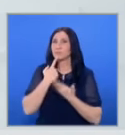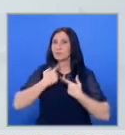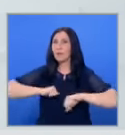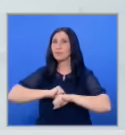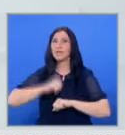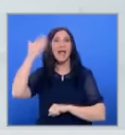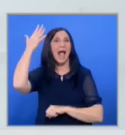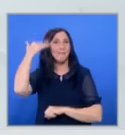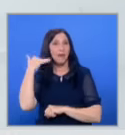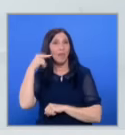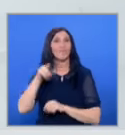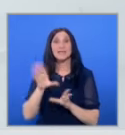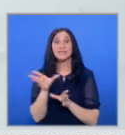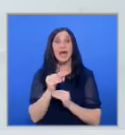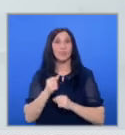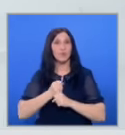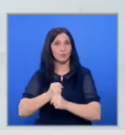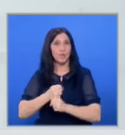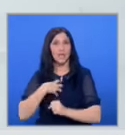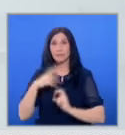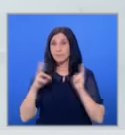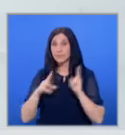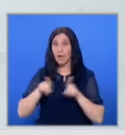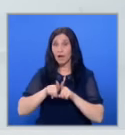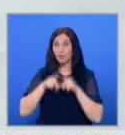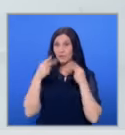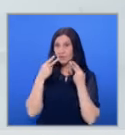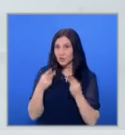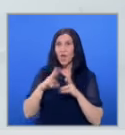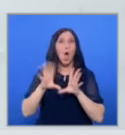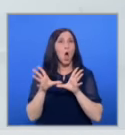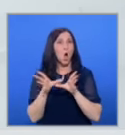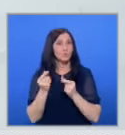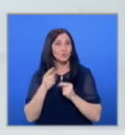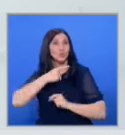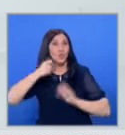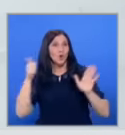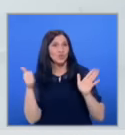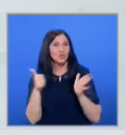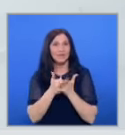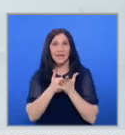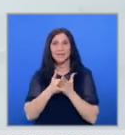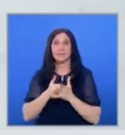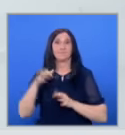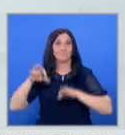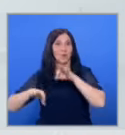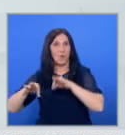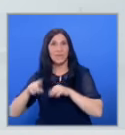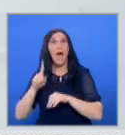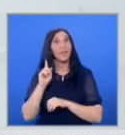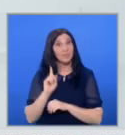Габриел. Това заедно с депутатите от ГЕРБ-СДС, както виждате, прави общо 116 гласа. А знаете,